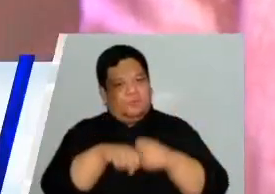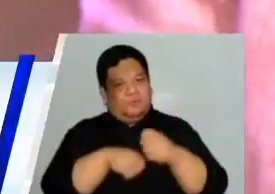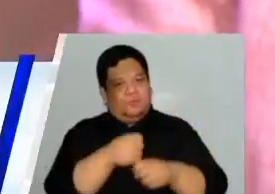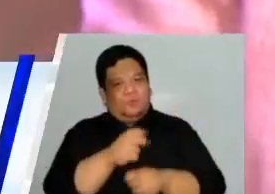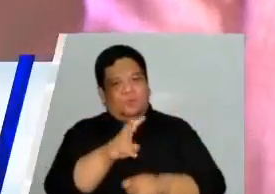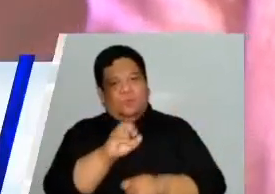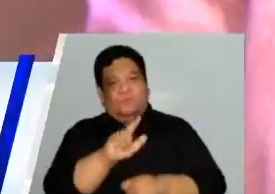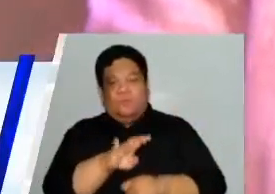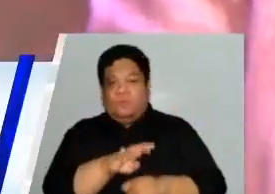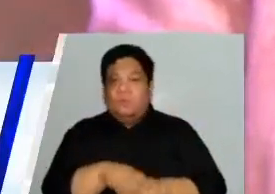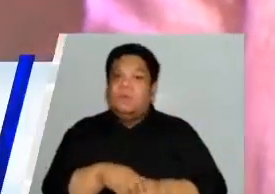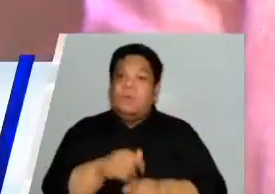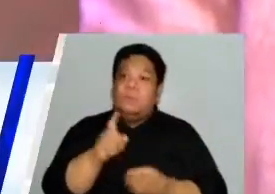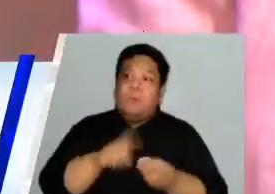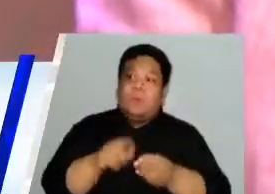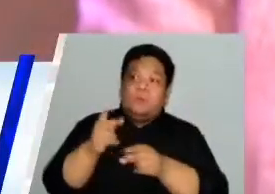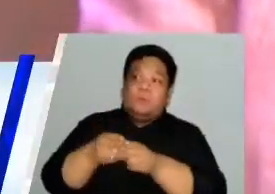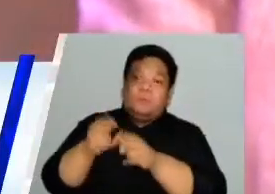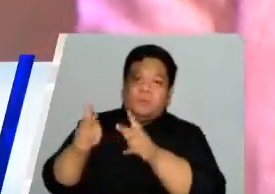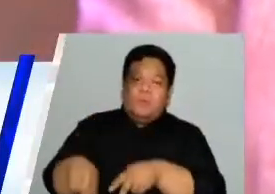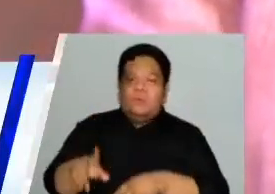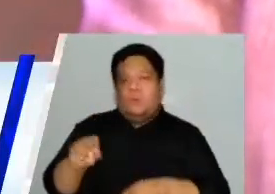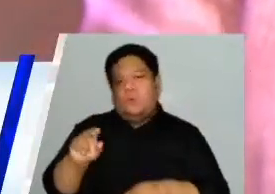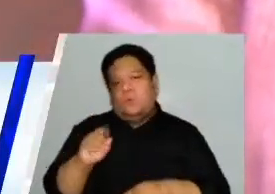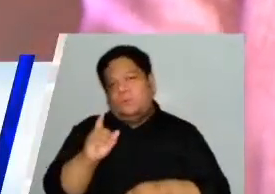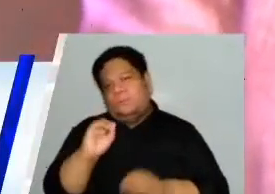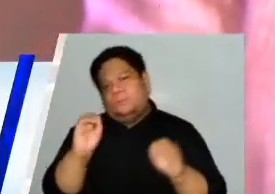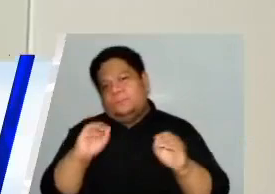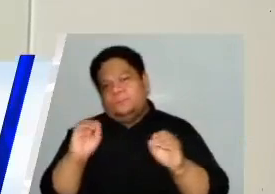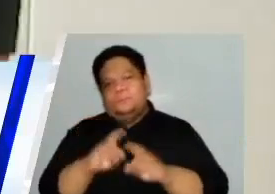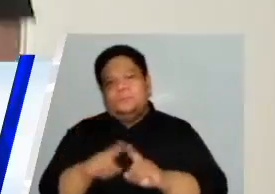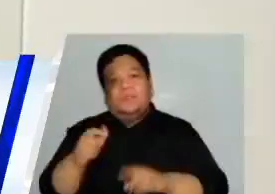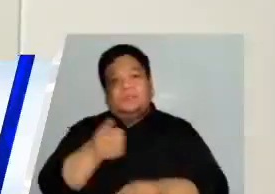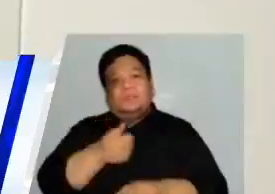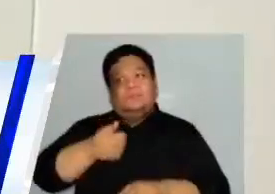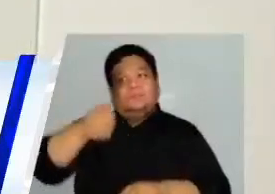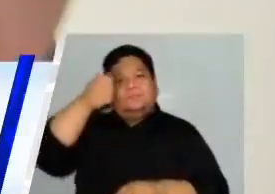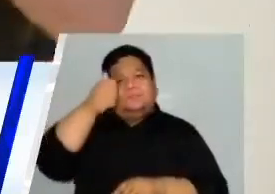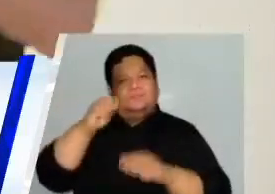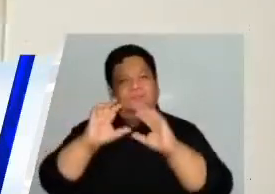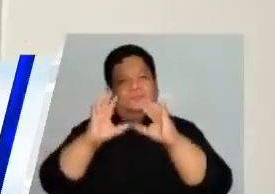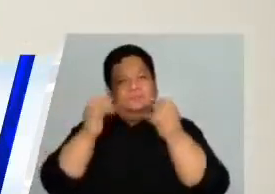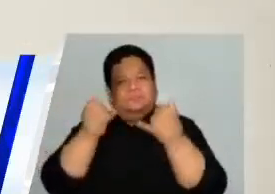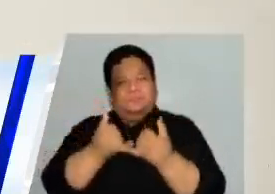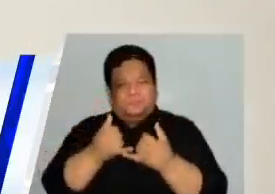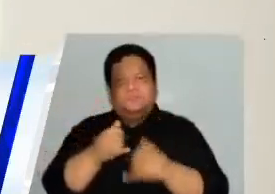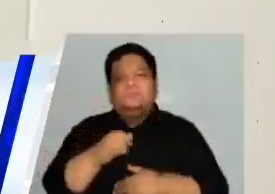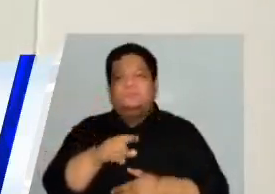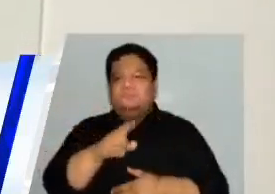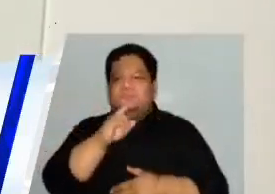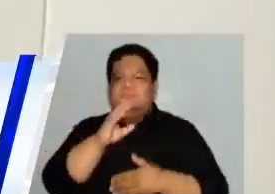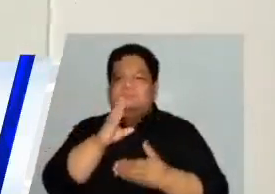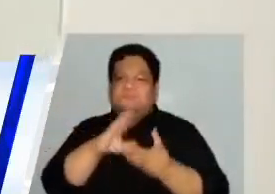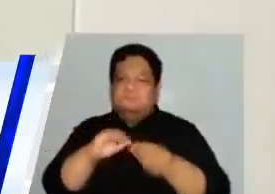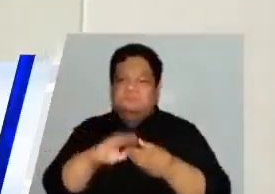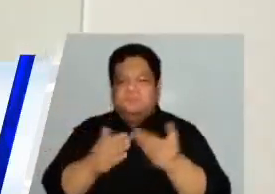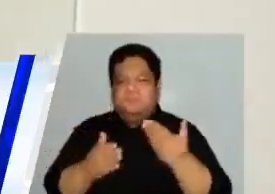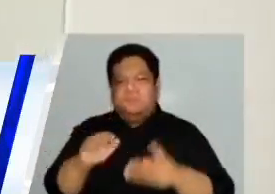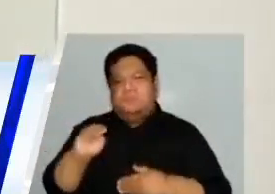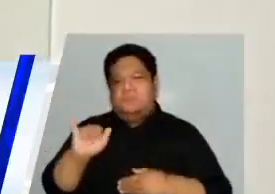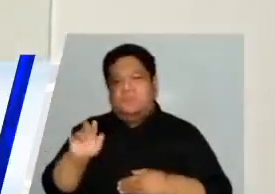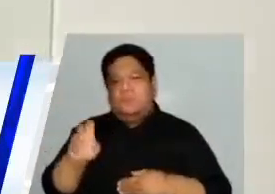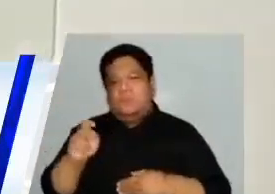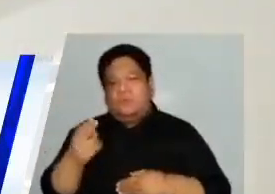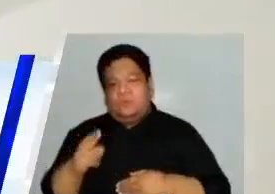Jr., kundi ang CEO ng Rising Fighting Federation na si Nobuyuki Sakakibara. 2015 lang unang naglaban sina Pacquiao